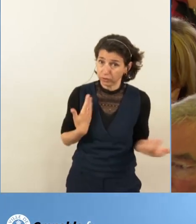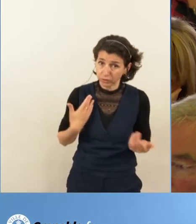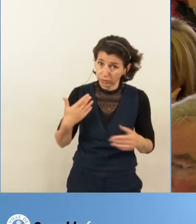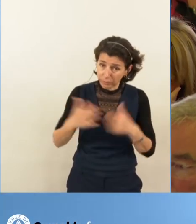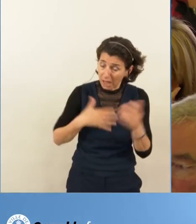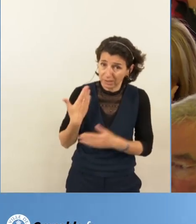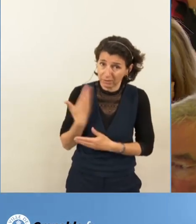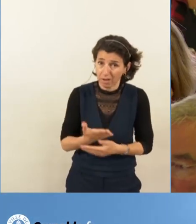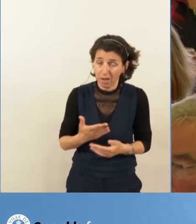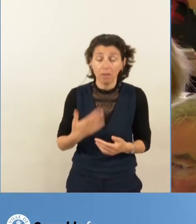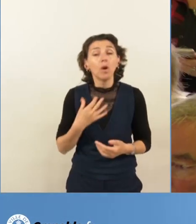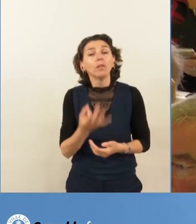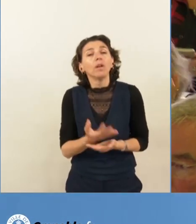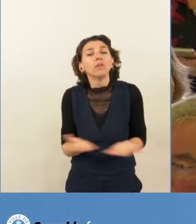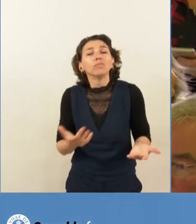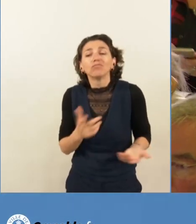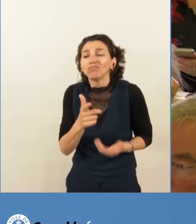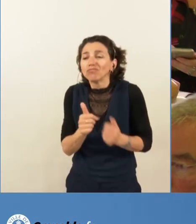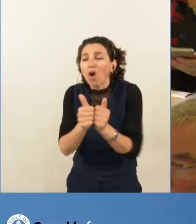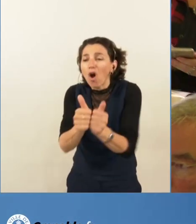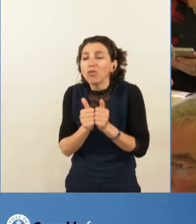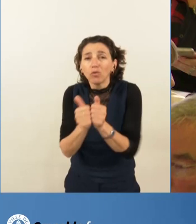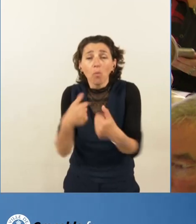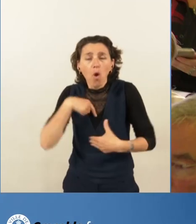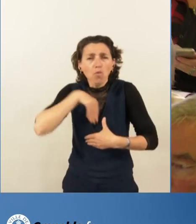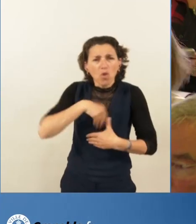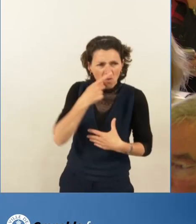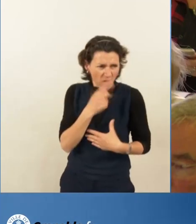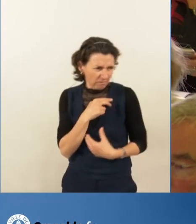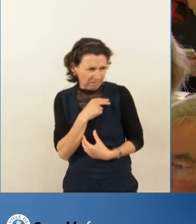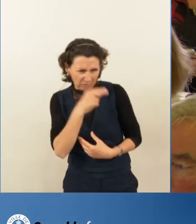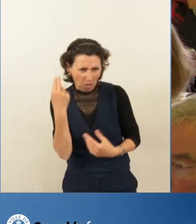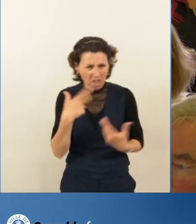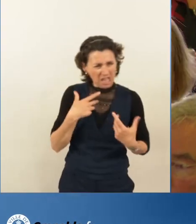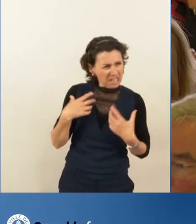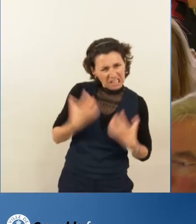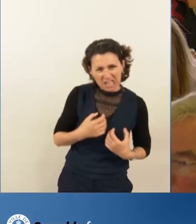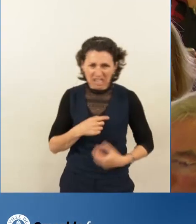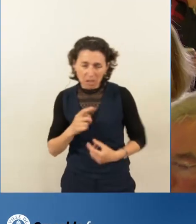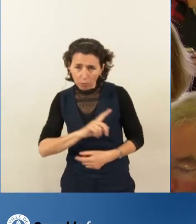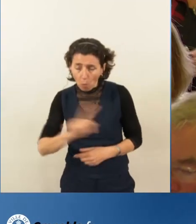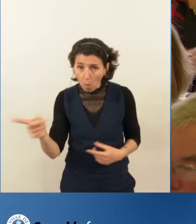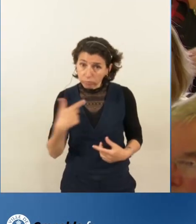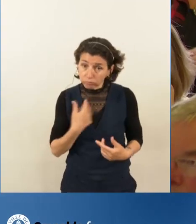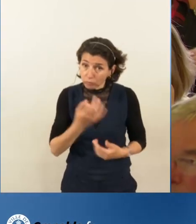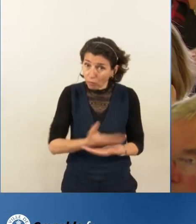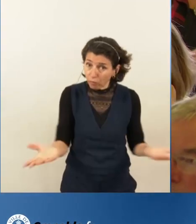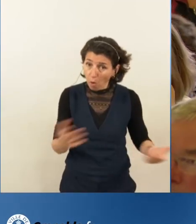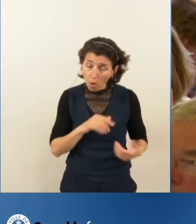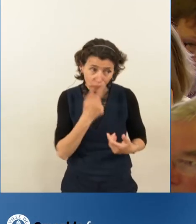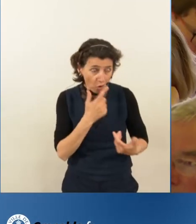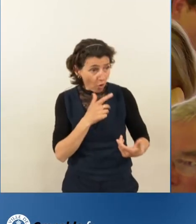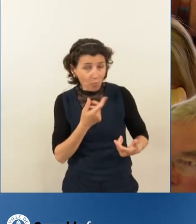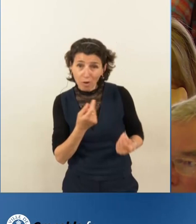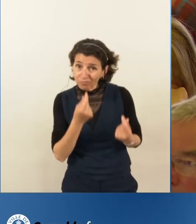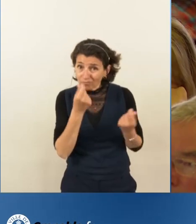on peut dire aujourd'hui nous sommes entre nous je n'ai aucune amertume à votre rencontre je peux vous le dire j'avais même de l'amitié pour vous j'ai toujours été